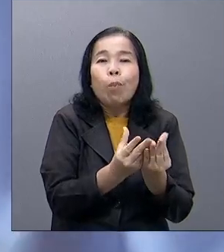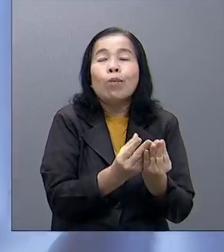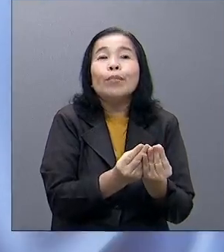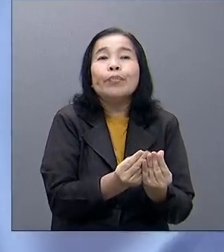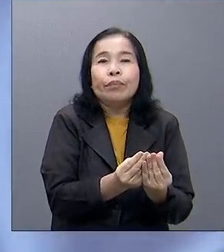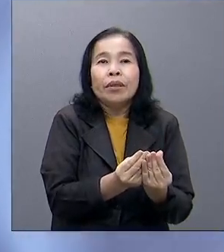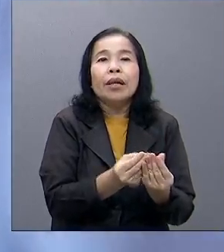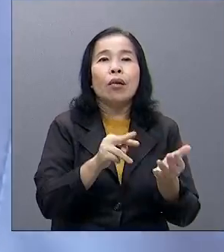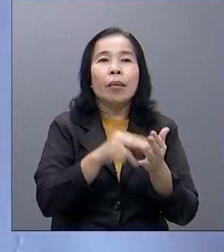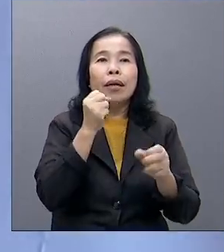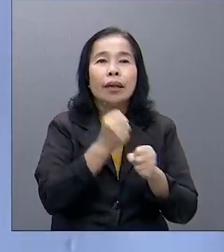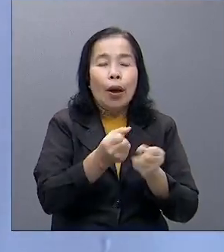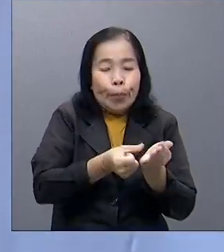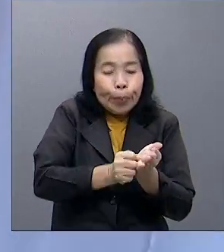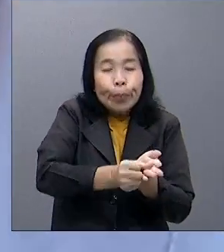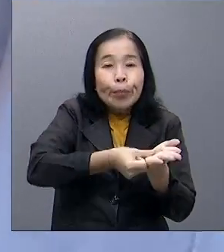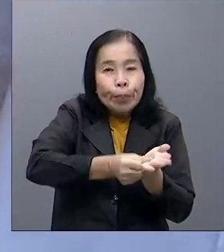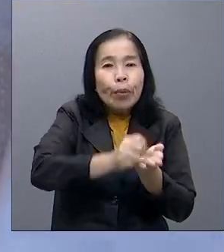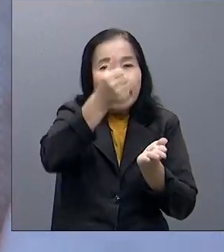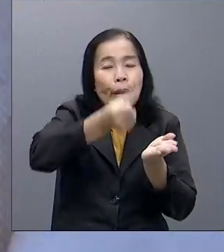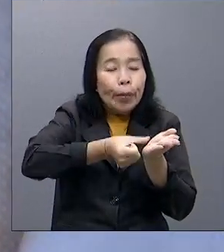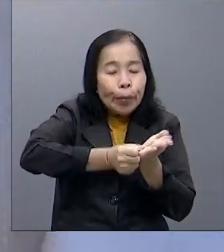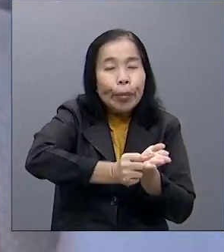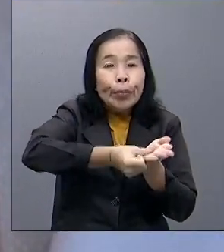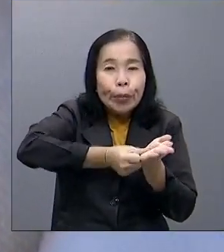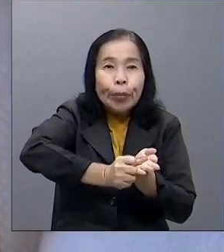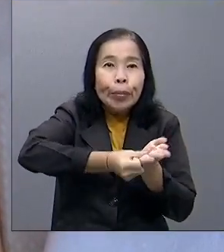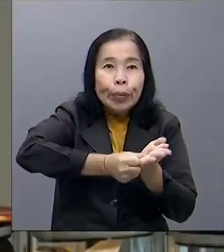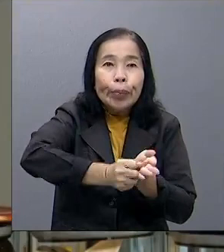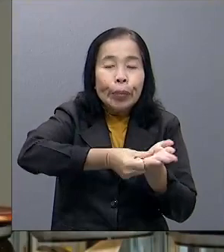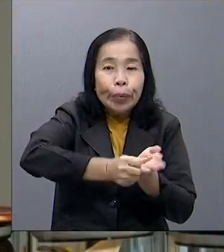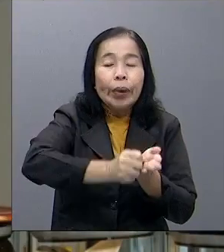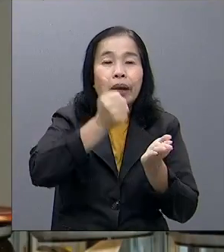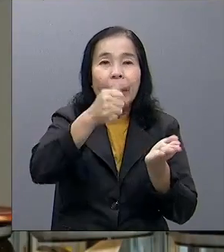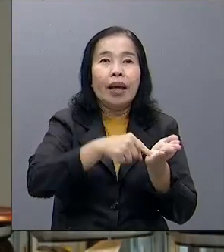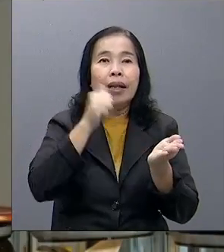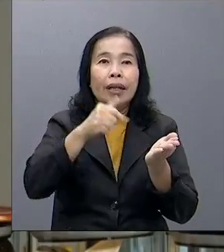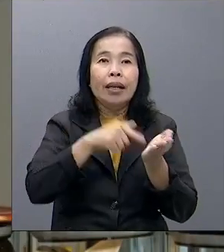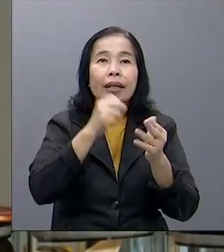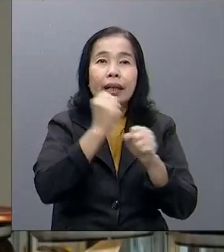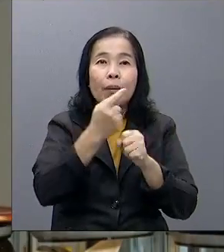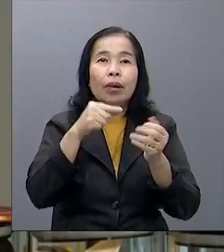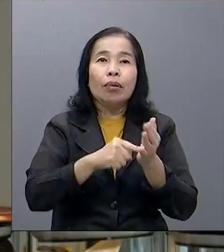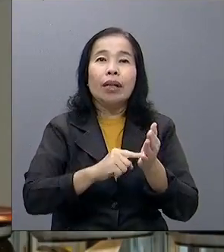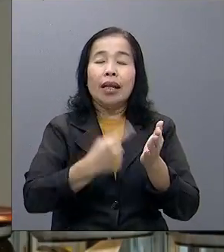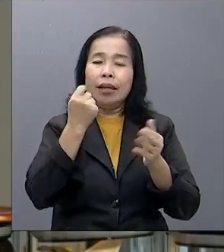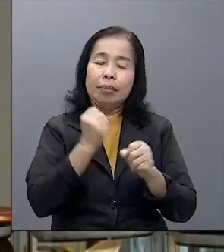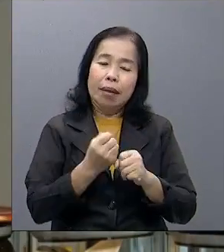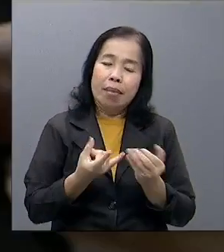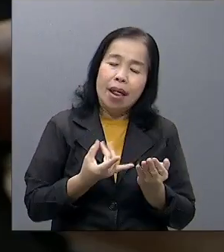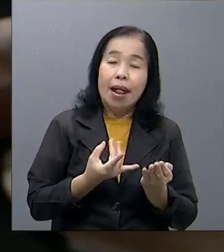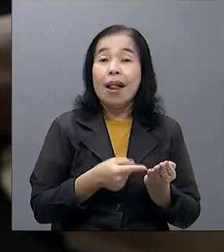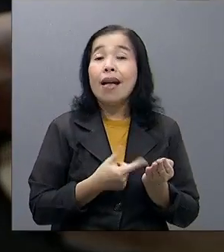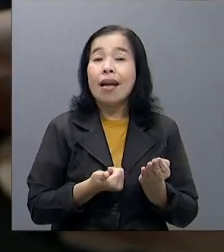ามารถที่จะใช้วิธีการบดธรรมดาเนี่ยครับเราก็จะได้ตัวแคลเซียมคาร์บอเนตออกมาแล้วว่าอันนี้จะเป็นแคลเซียมคาร์บอเนตตั้งต้นว่าเราจะไปใช้อะไรต่อหลังจ